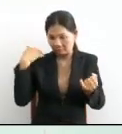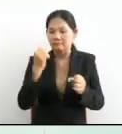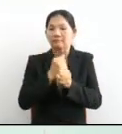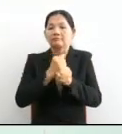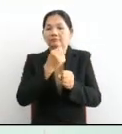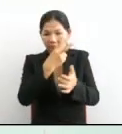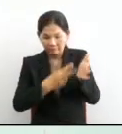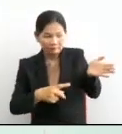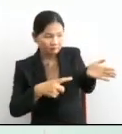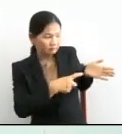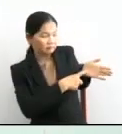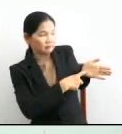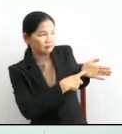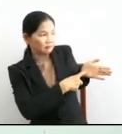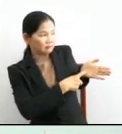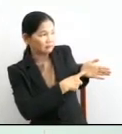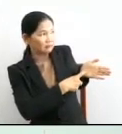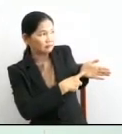chà